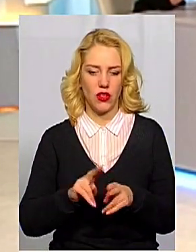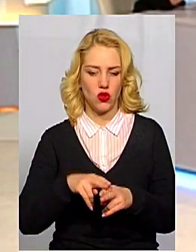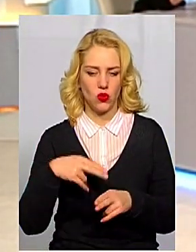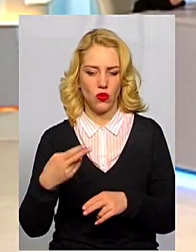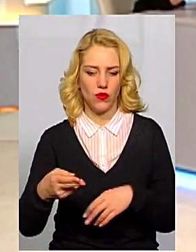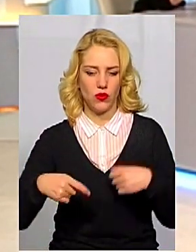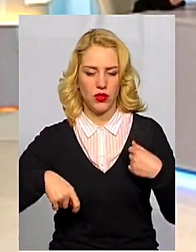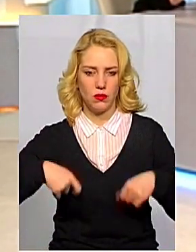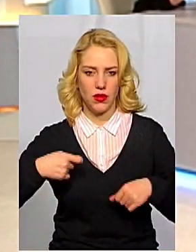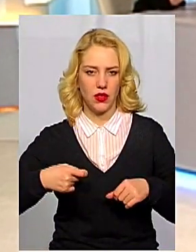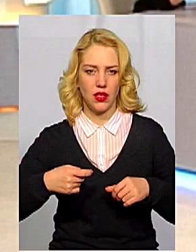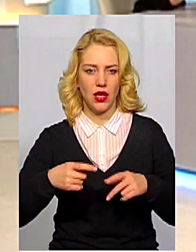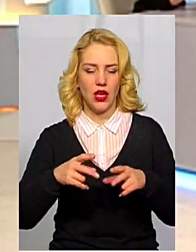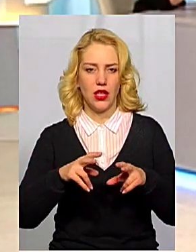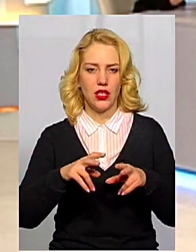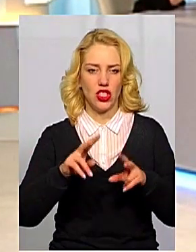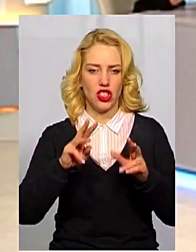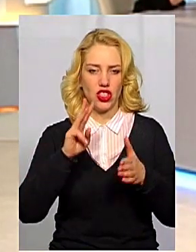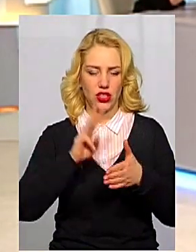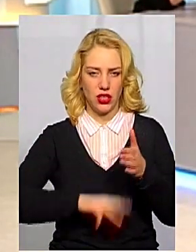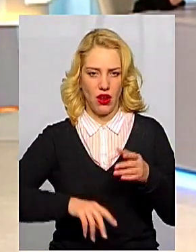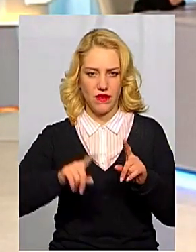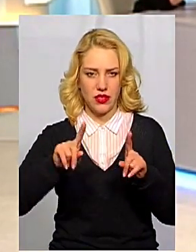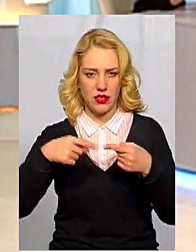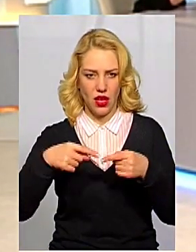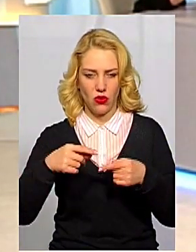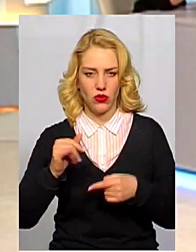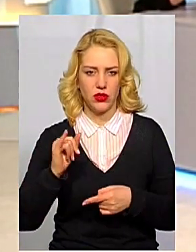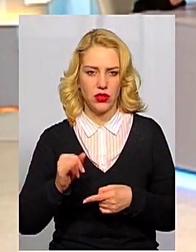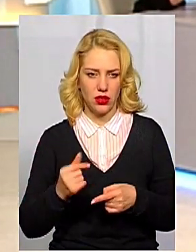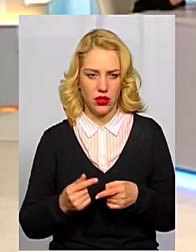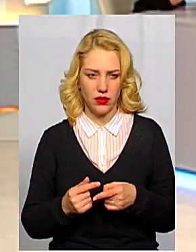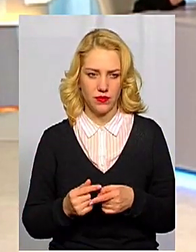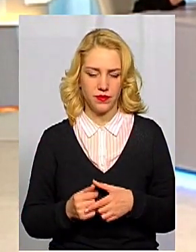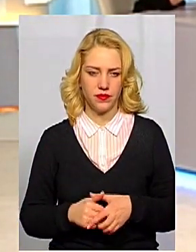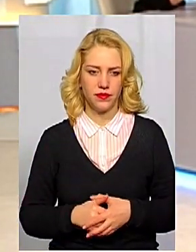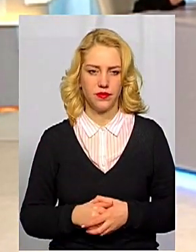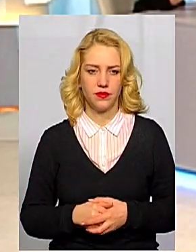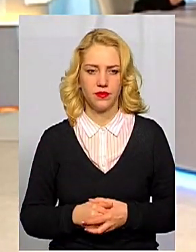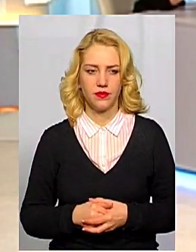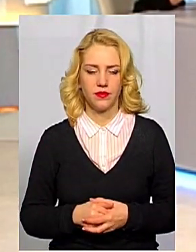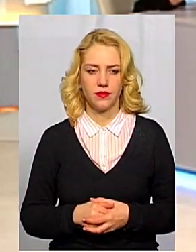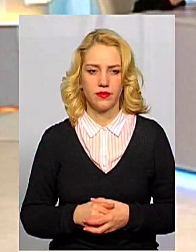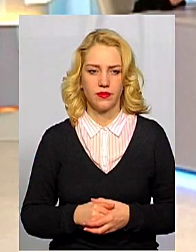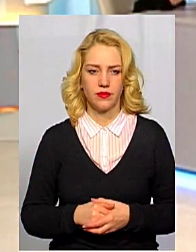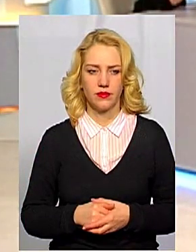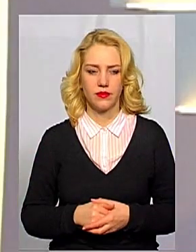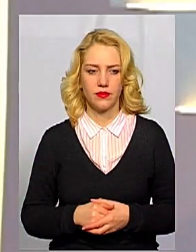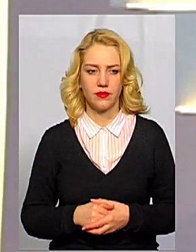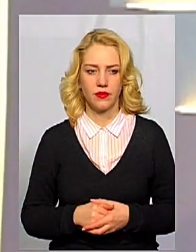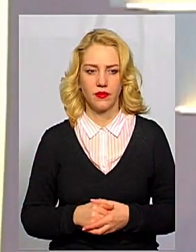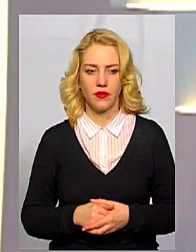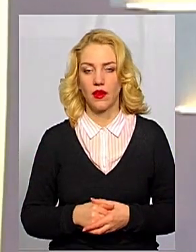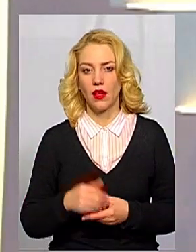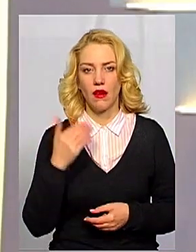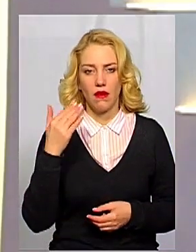там стягуються штрафи з винних осіб. Я ж кажу, державні підприємства менше набагато, в рази.